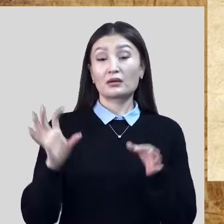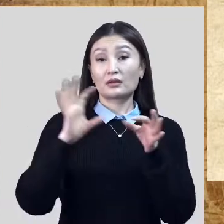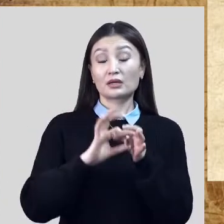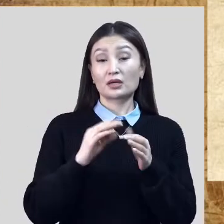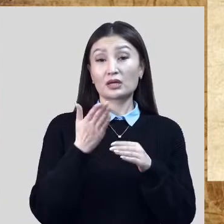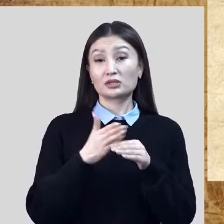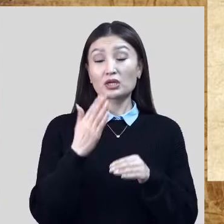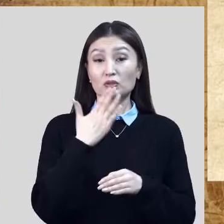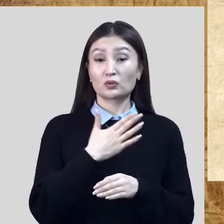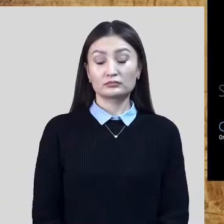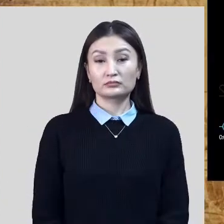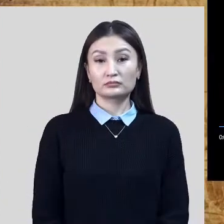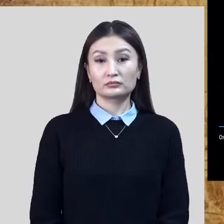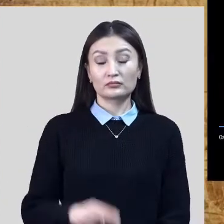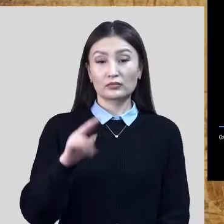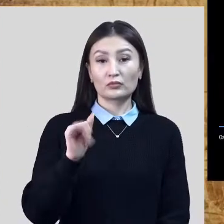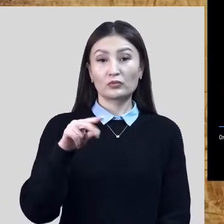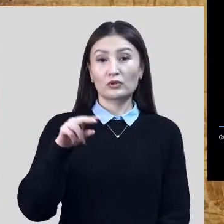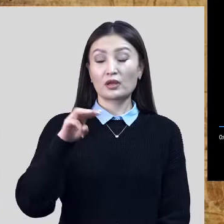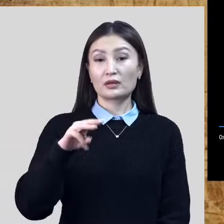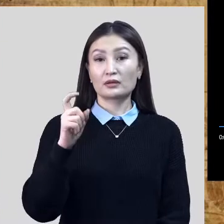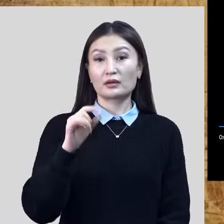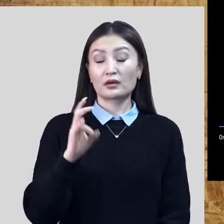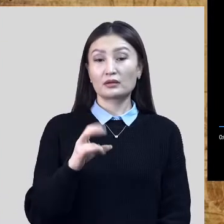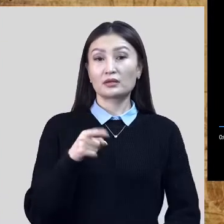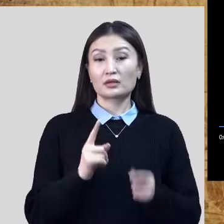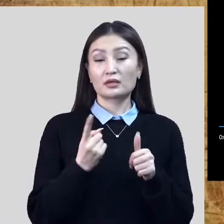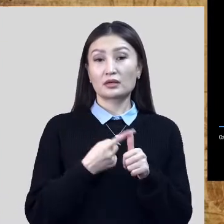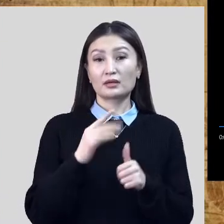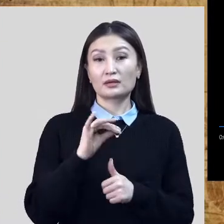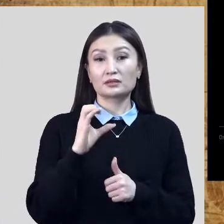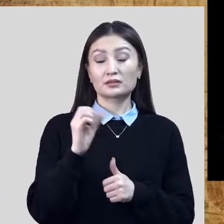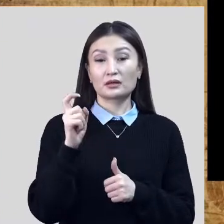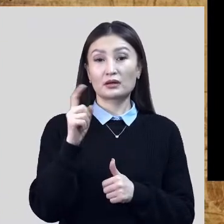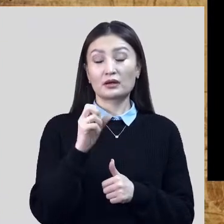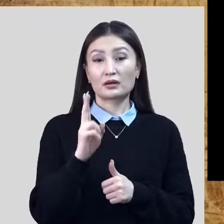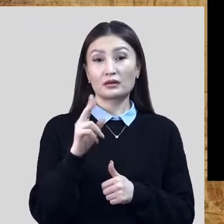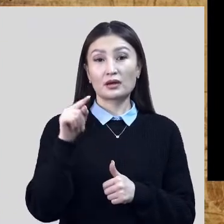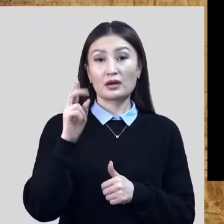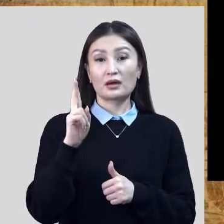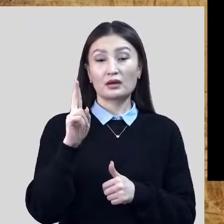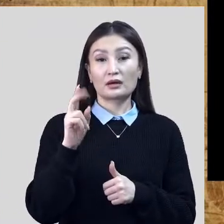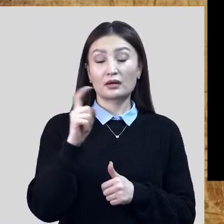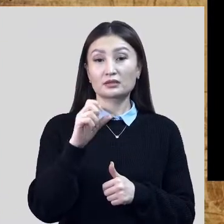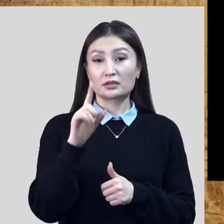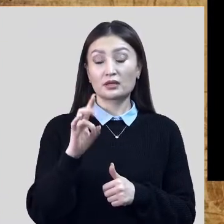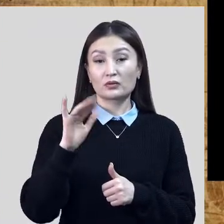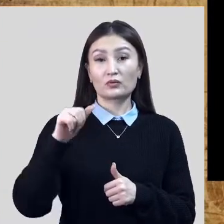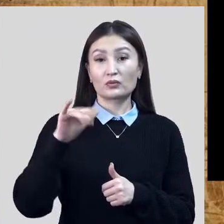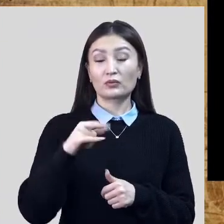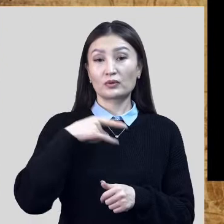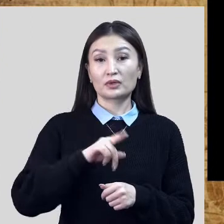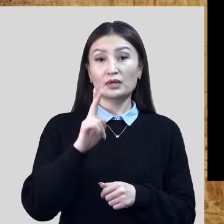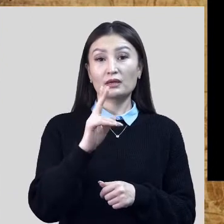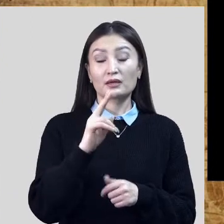и феодалов. Пулатхан – настоящее имя. Исхак Хасан-Улу, кыргыз из племени Бастон,